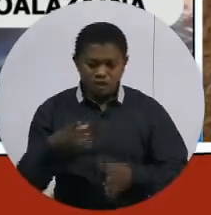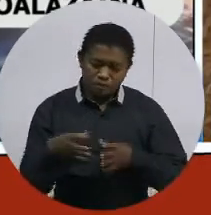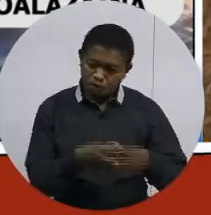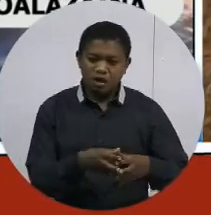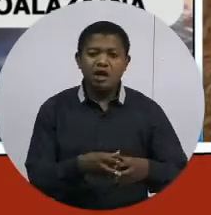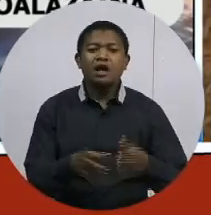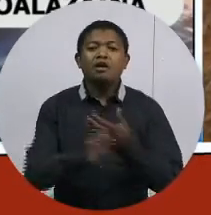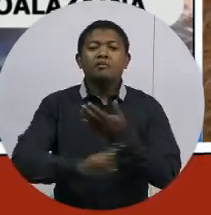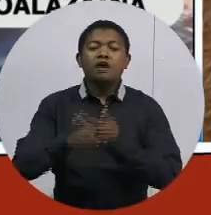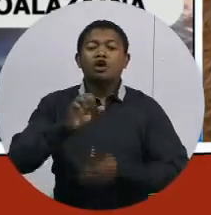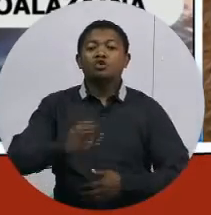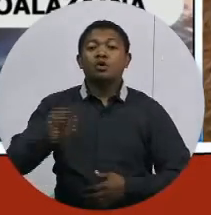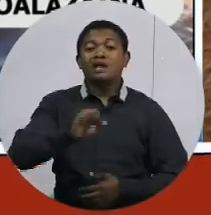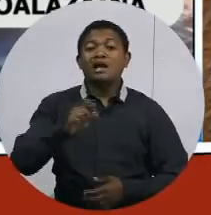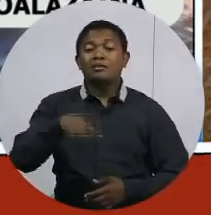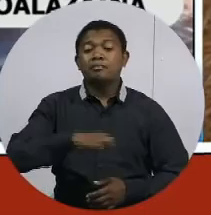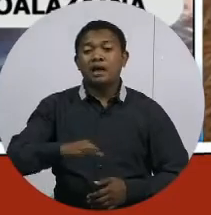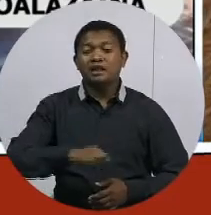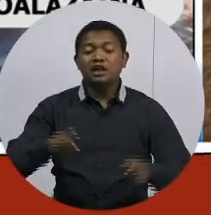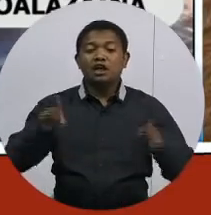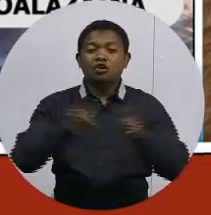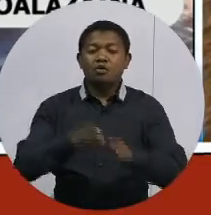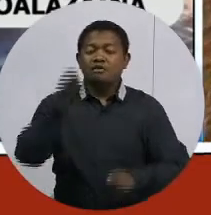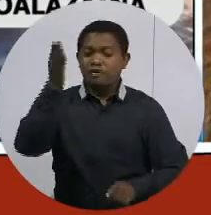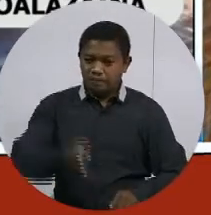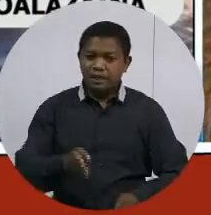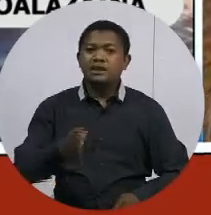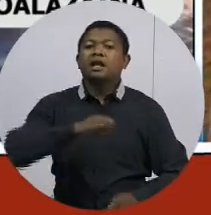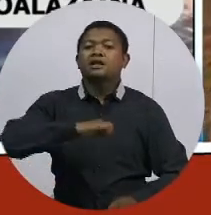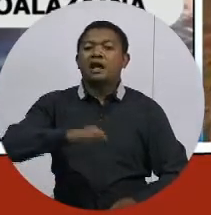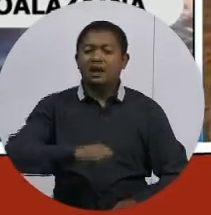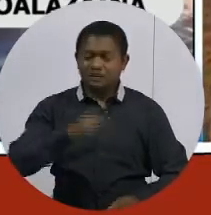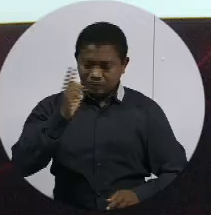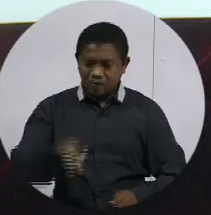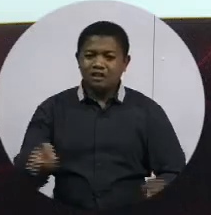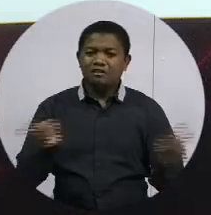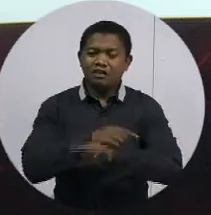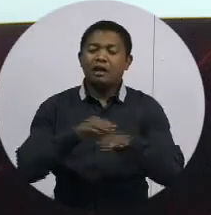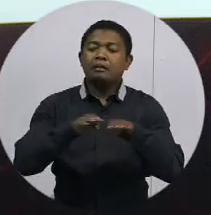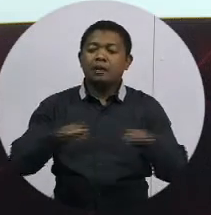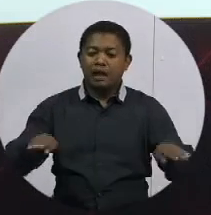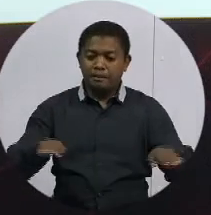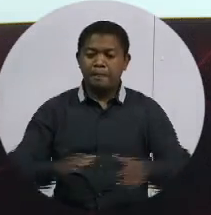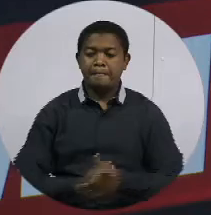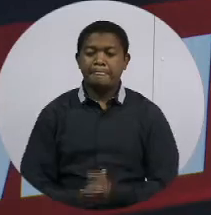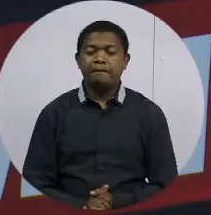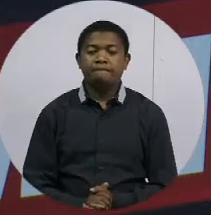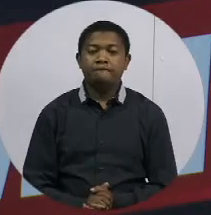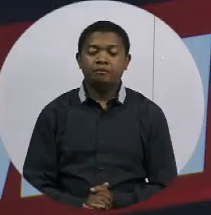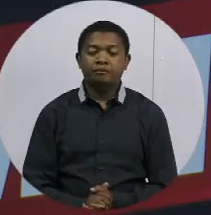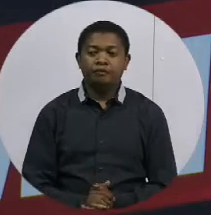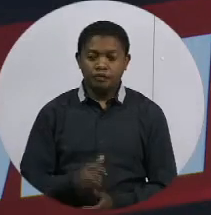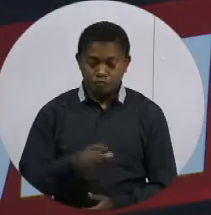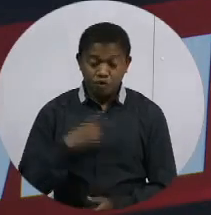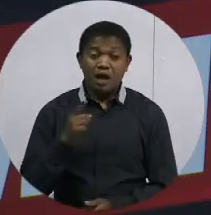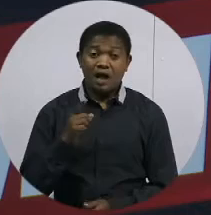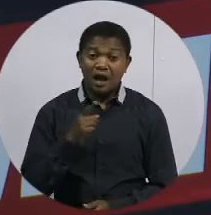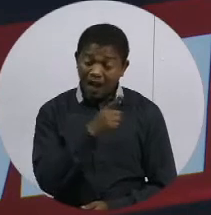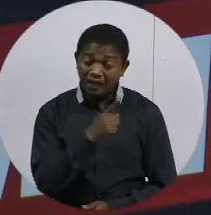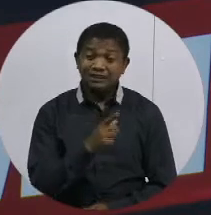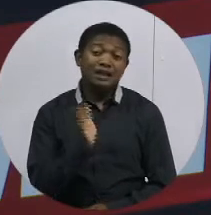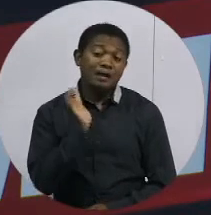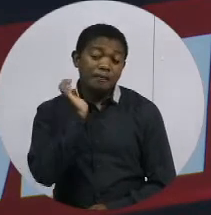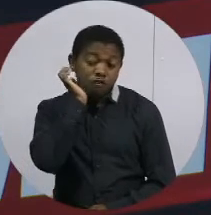sy ny condition de travail izay alamina araka ny tokony ho izy. Any ambatondrazaka izay atsantsanga amin'ny